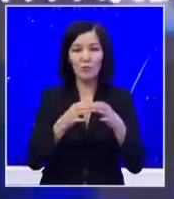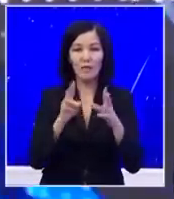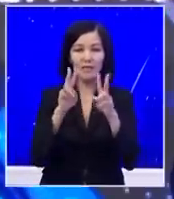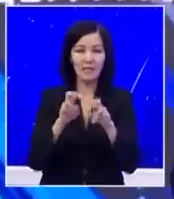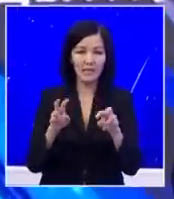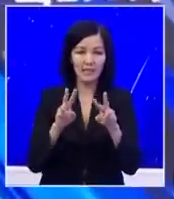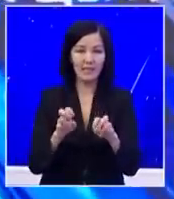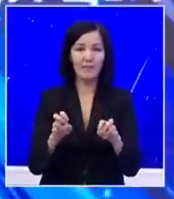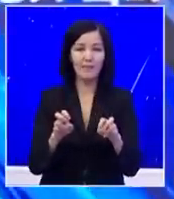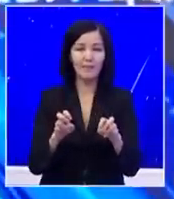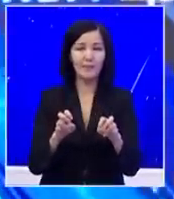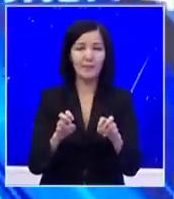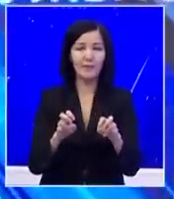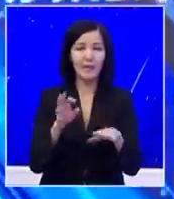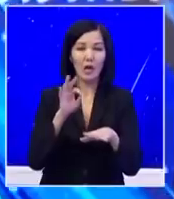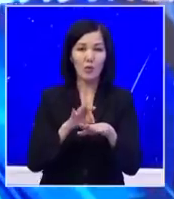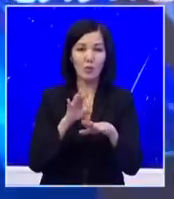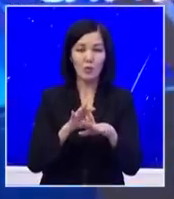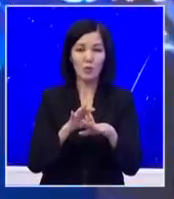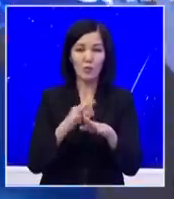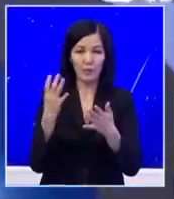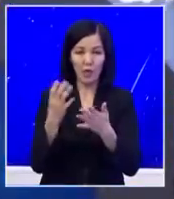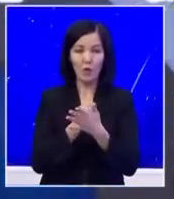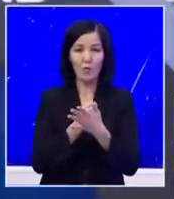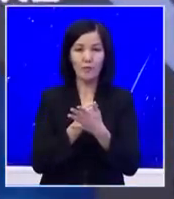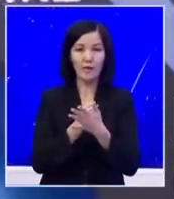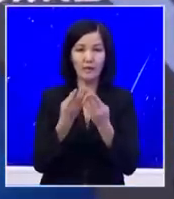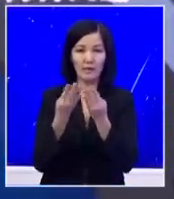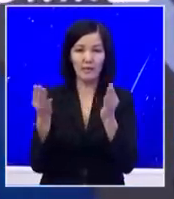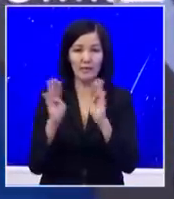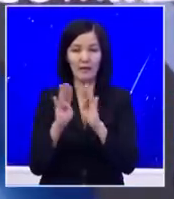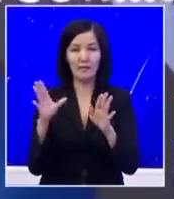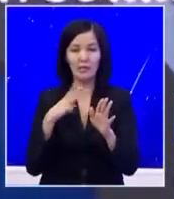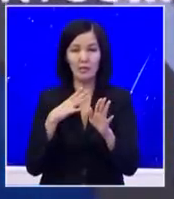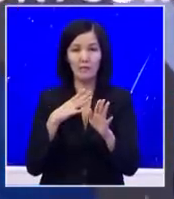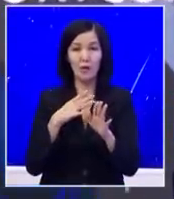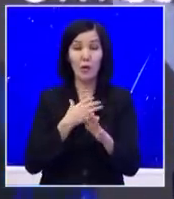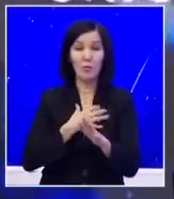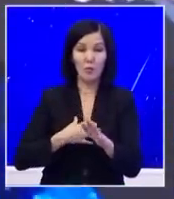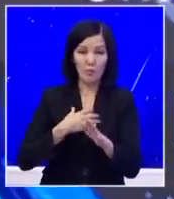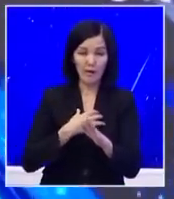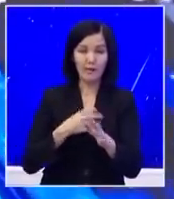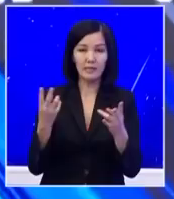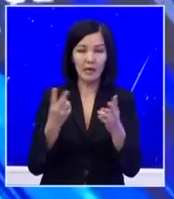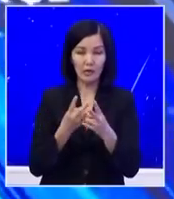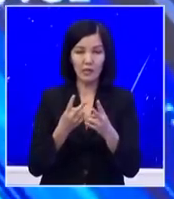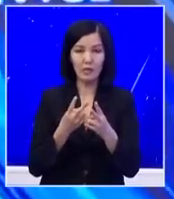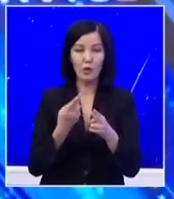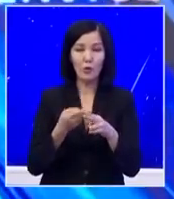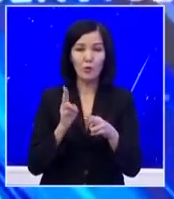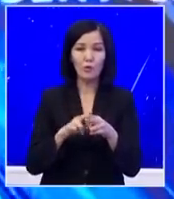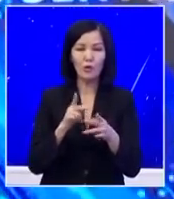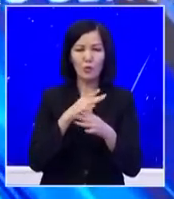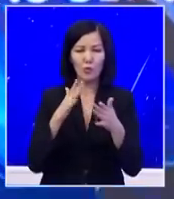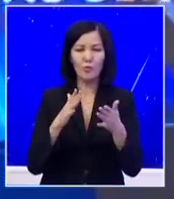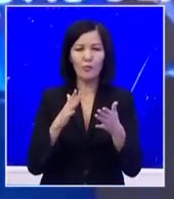өткізіп, біраз науқастарды тауып, изоляцияға жіберіп жатырмыз. Бұл өте маңызды мәселе, себебі әрине көп